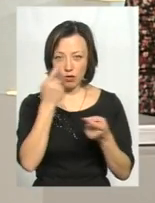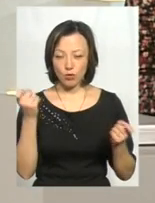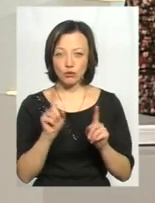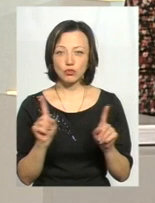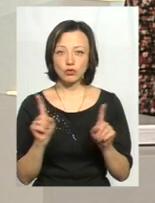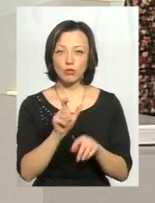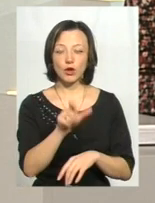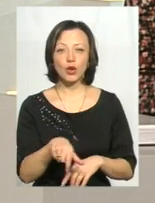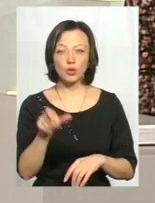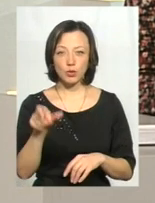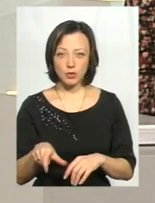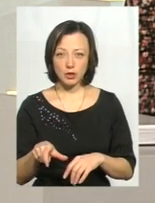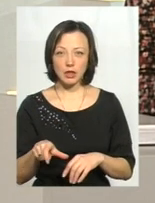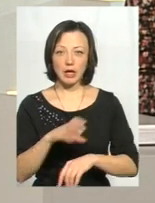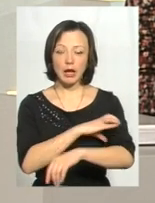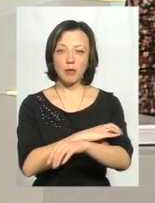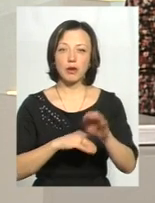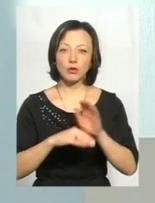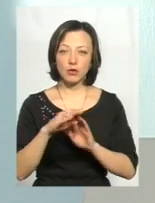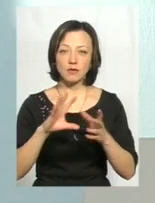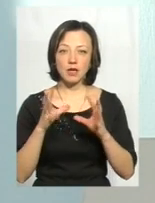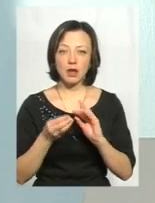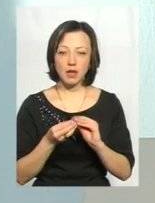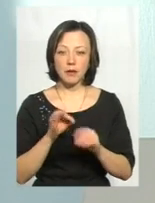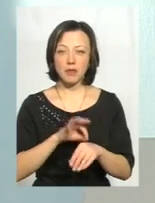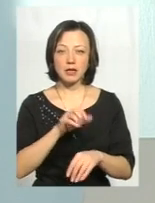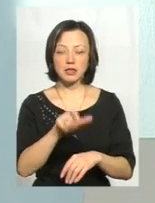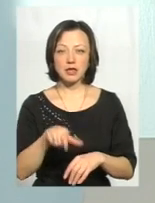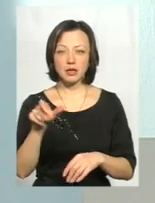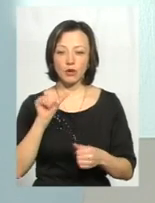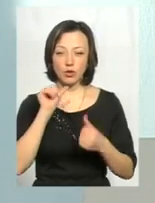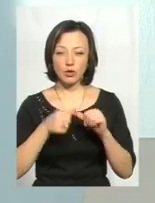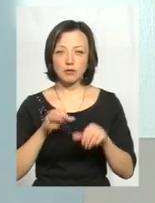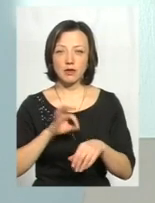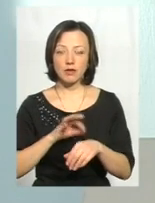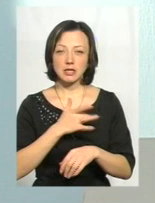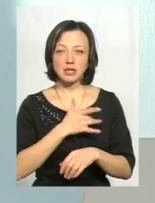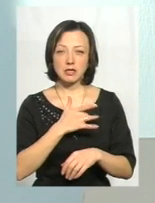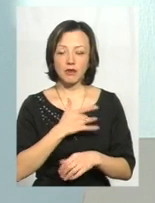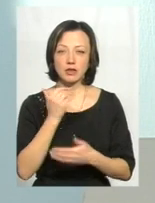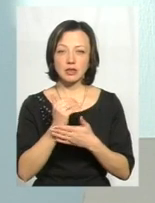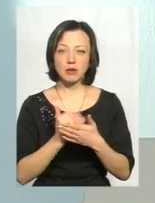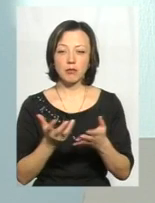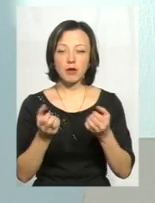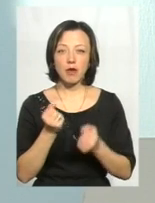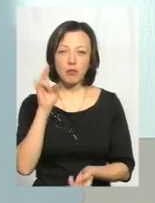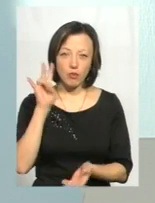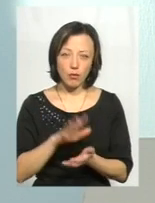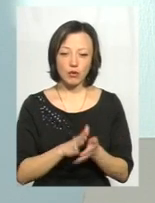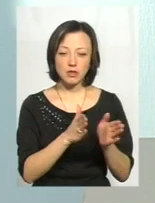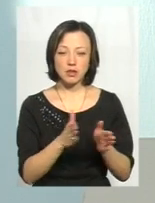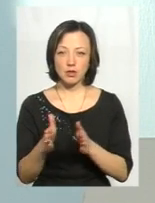щоб люди, гіпертоніки, ну, взагалі пацієнти з хронічними захворюваннями серцево-судинної системи приймали постійно